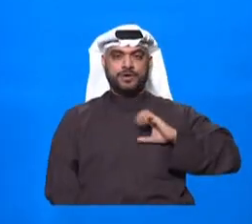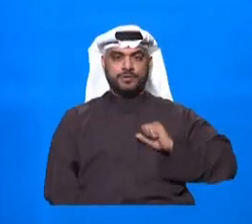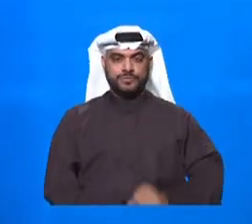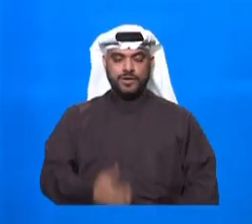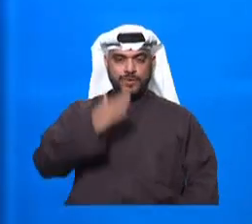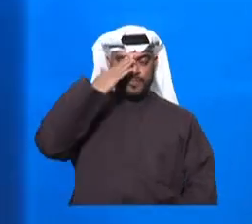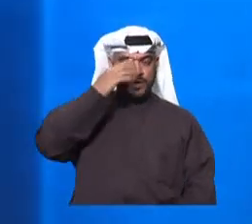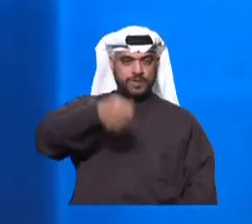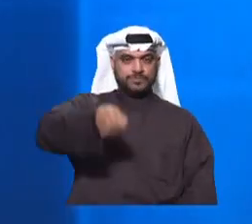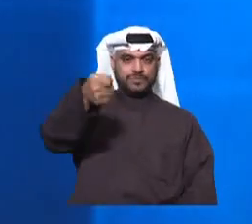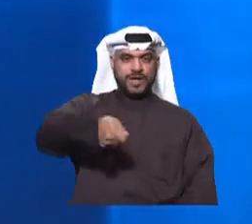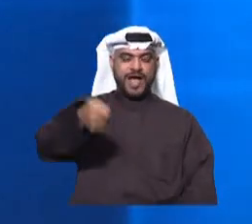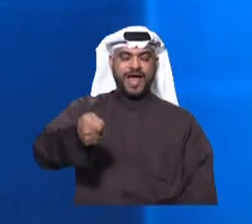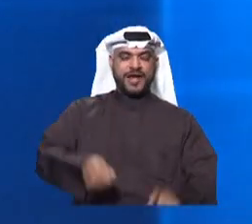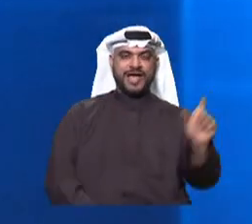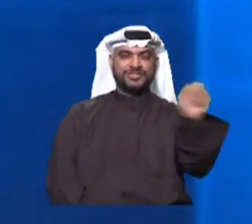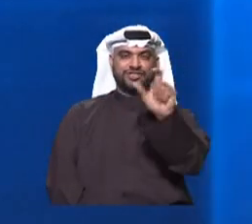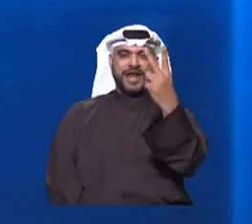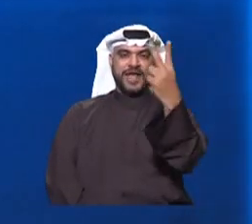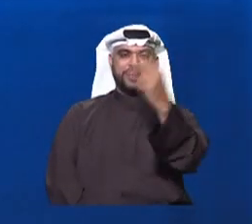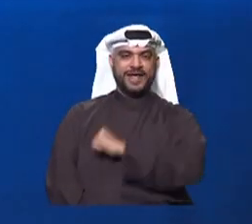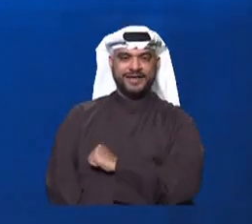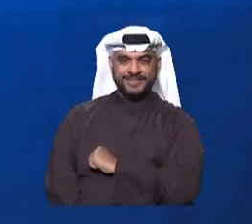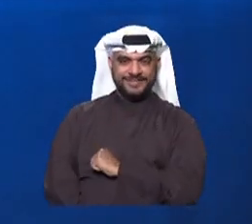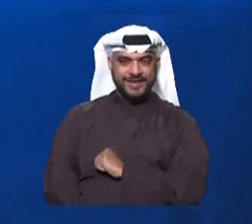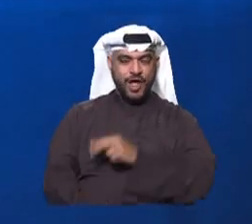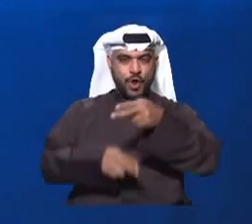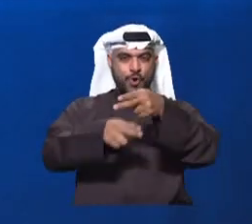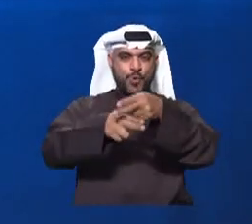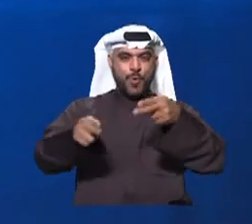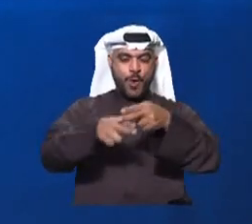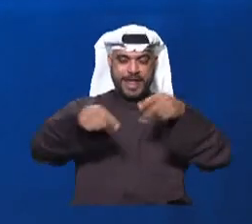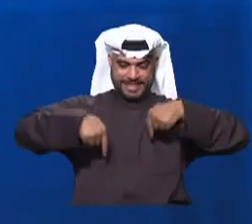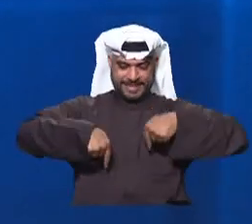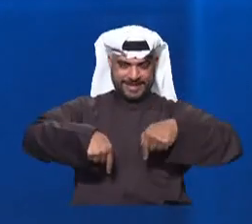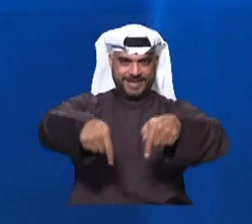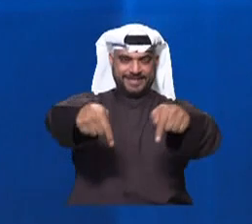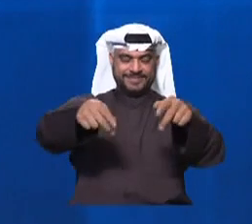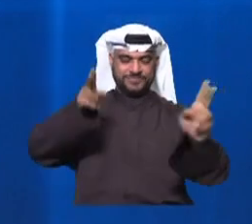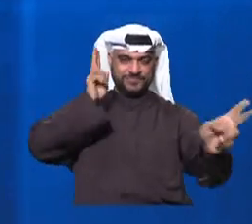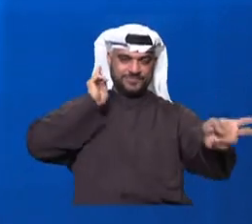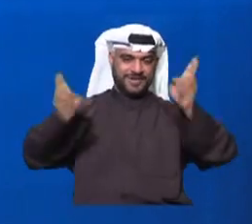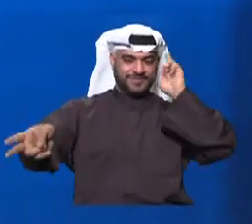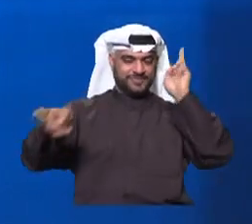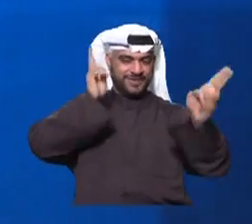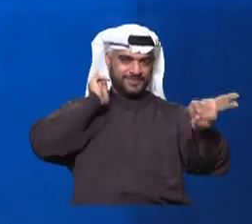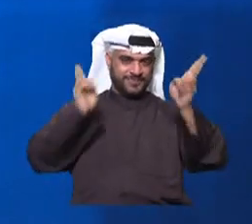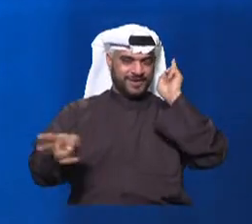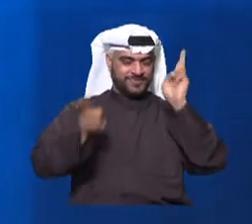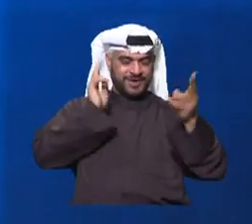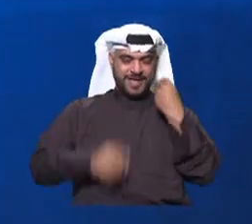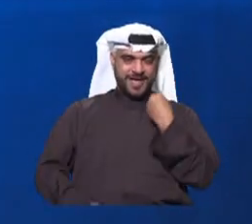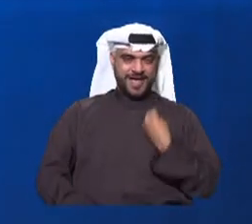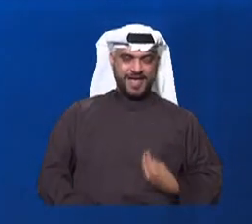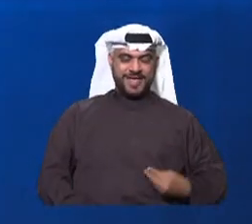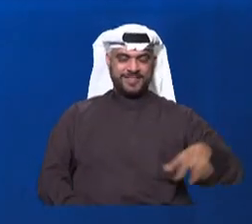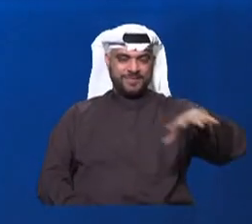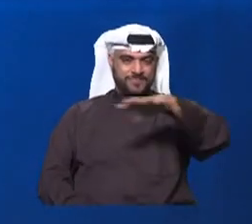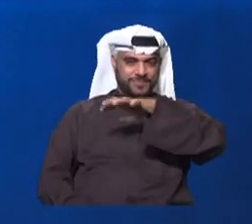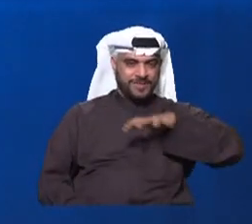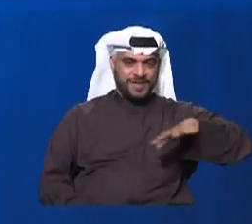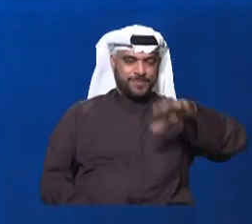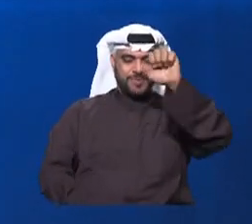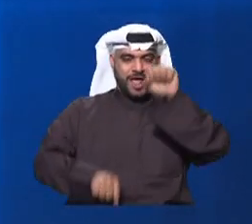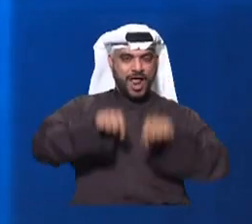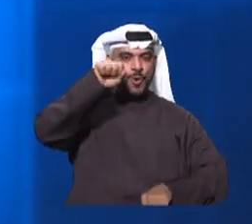أهلا فبراير، حيث تستعد الكويت أيها السادة للاحتفال بالأعياد الوطنية في إطار